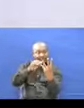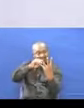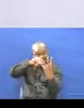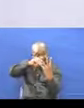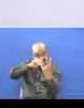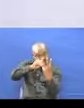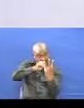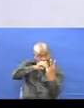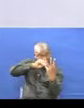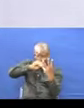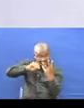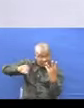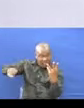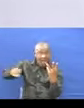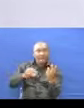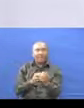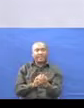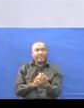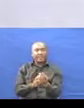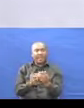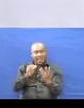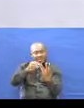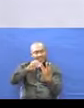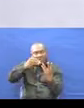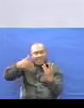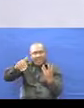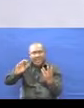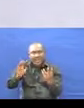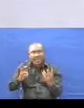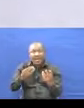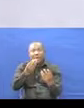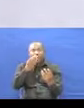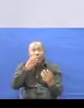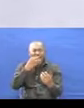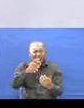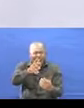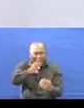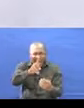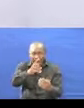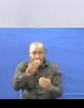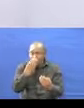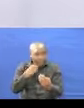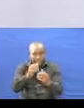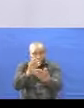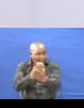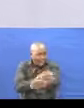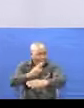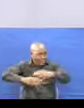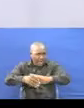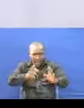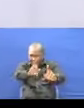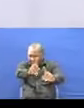hiki hapa tunakitoa kimoja. Tunakipeleka wapi? Tunakula. We, usile bila kunawa, wacha mfano.